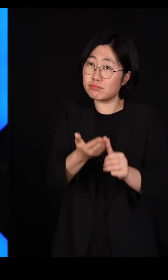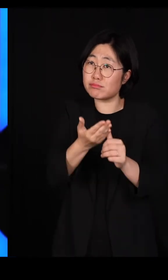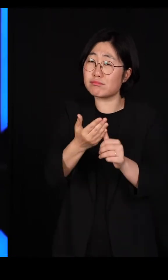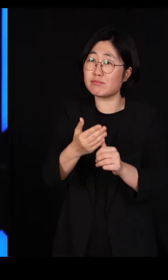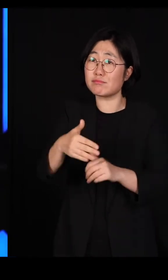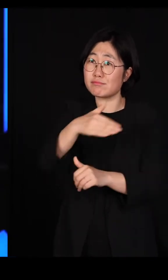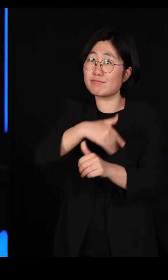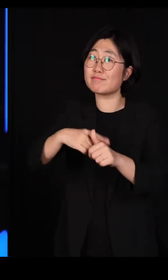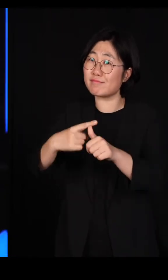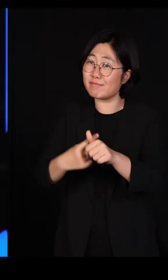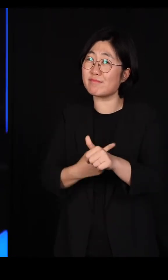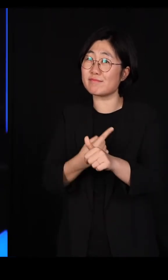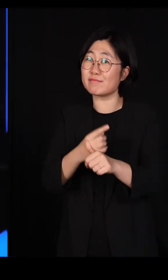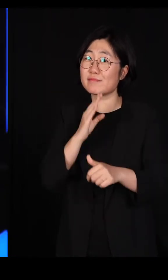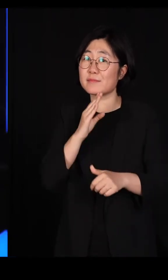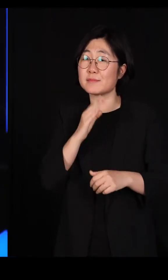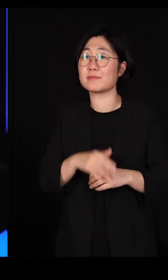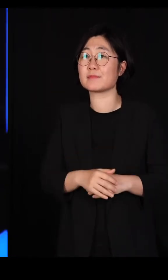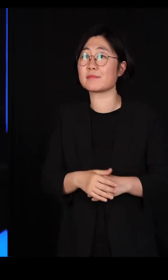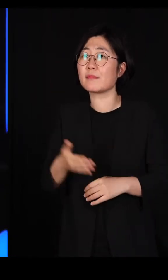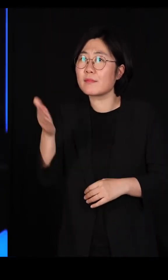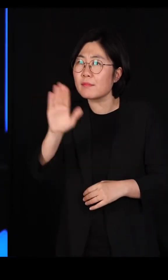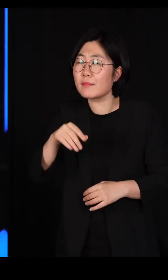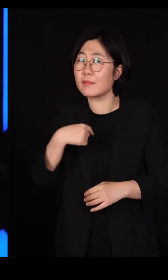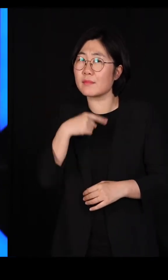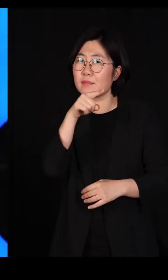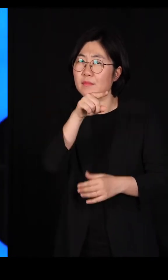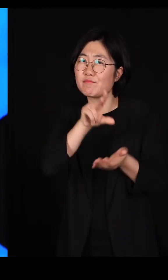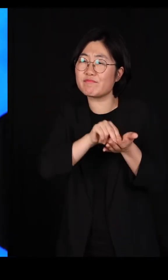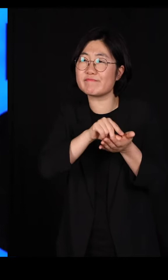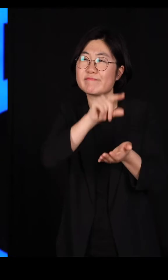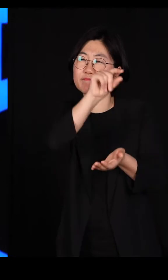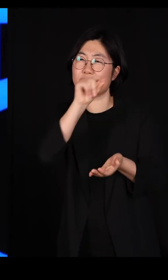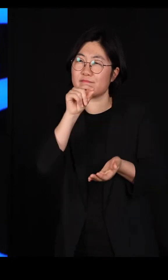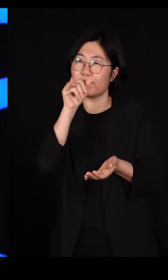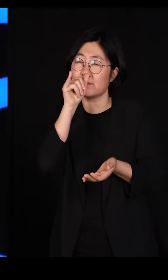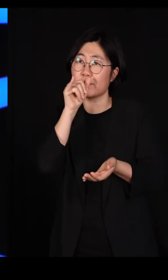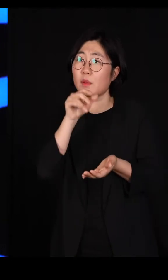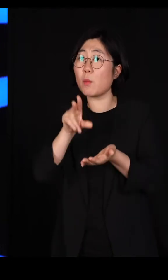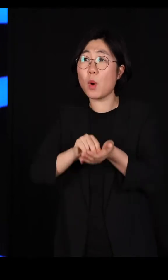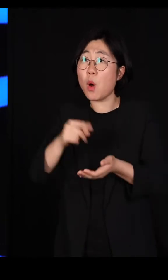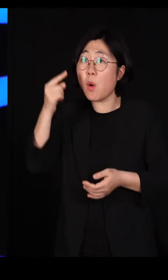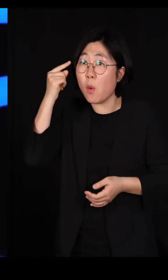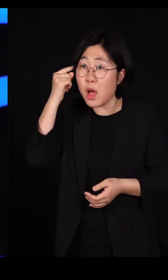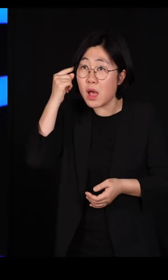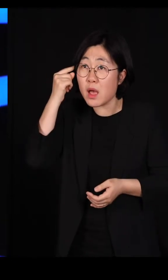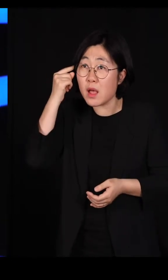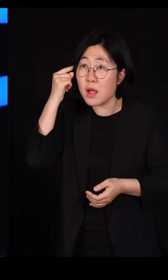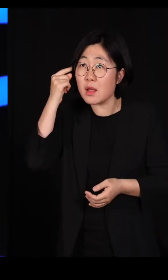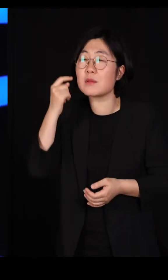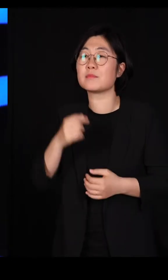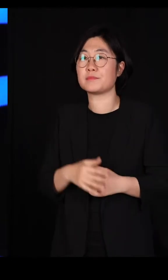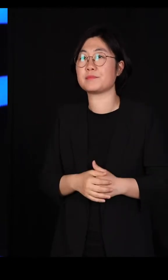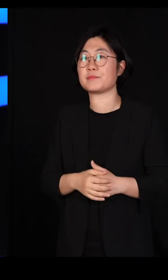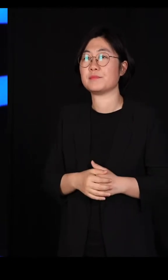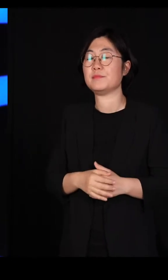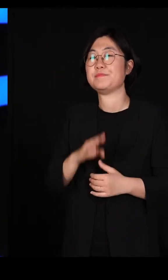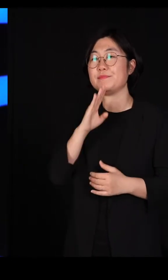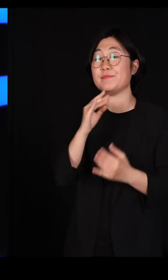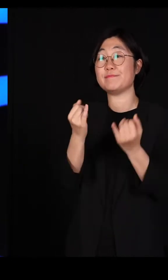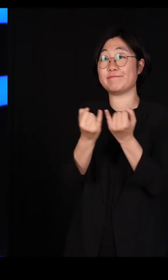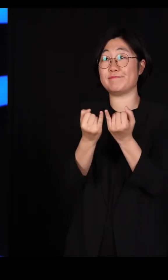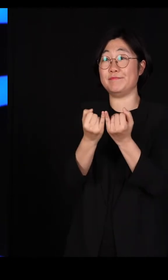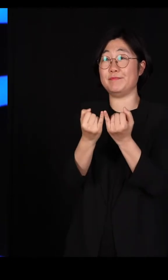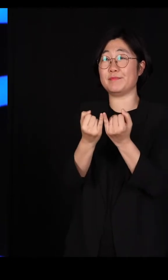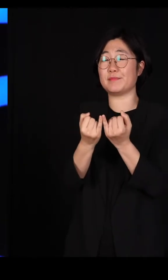새끼를 돌봅니다. 자연스럽죠. 그런데 자, 제가 여기서 또 문제 제기를 하자면 이게 왜 문제인가? 바로